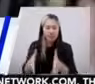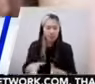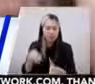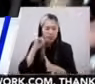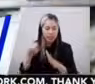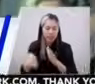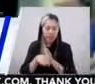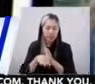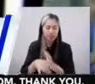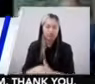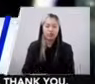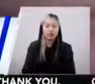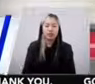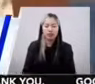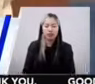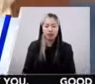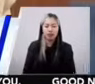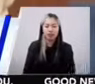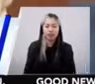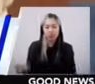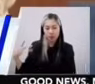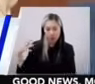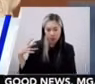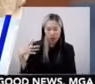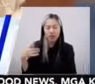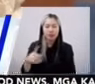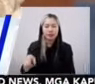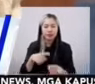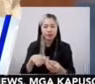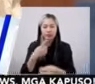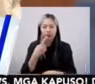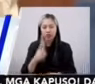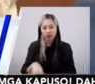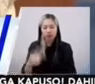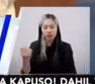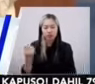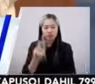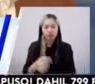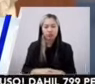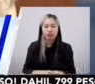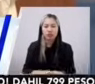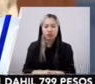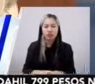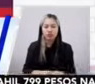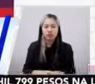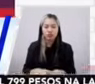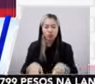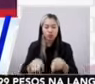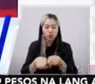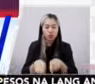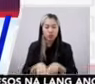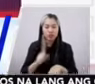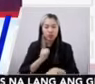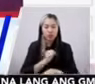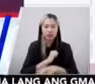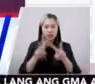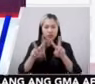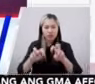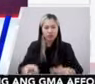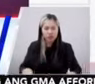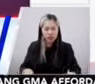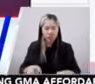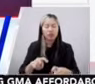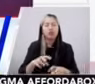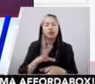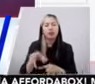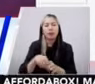sa kanya nung nakaraang linggo. Tuloy rin ang mga pagdilig ng Senado tungkol sa Pogo. Isa sa iimbestigahan ay kung paano